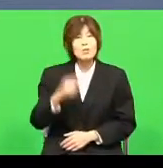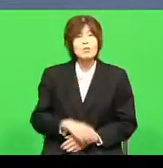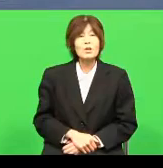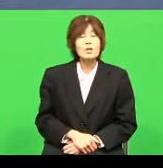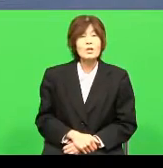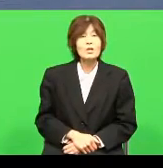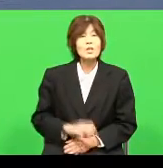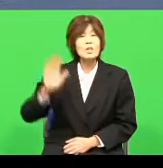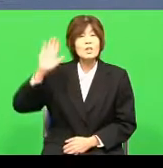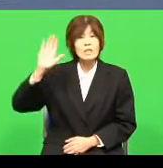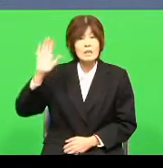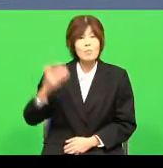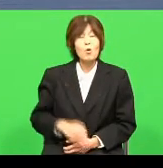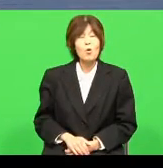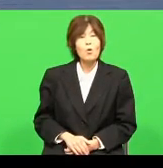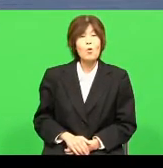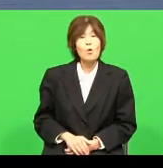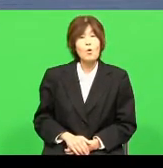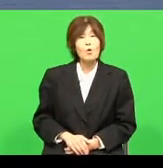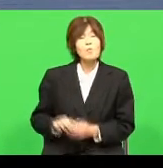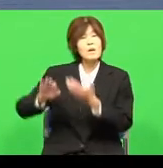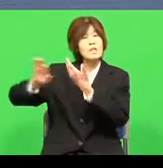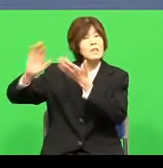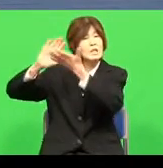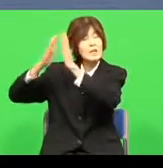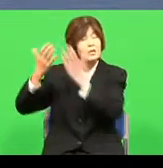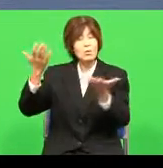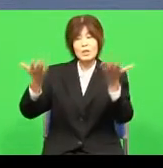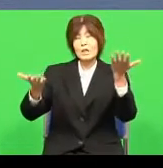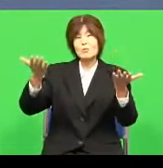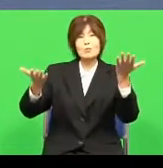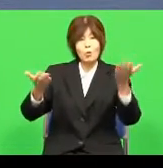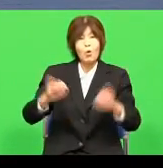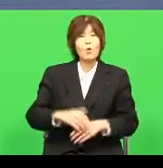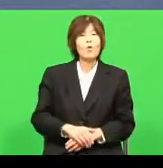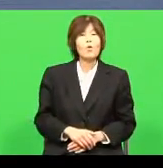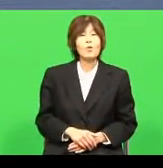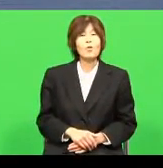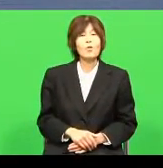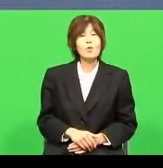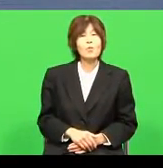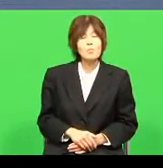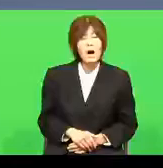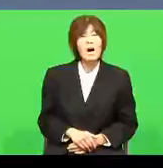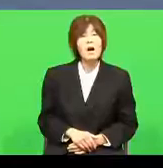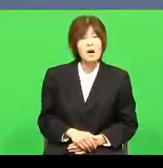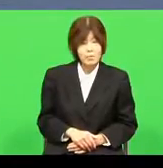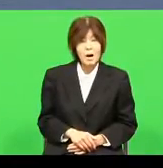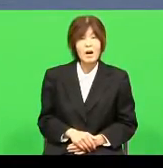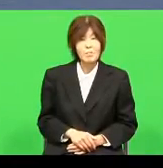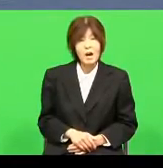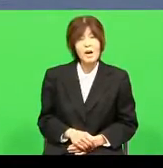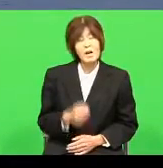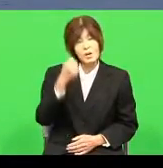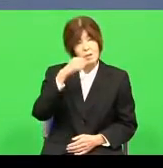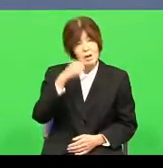がそれでも予想のいくつかの点と比較しますと比較的